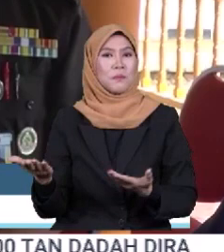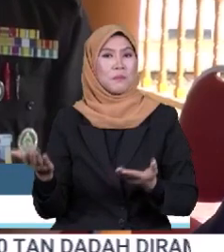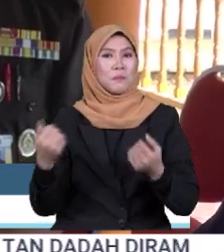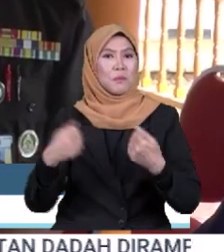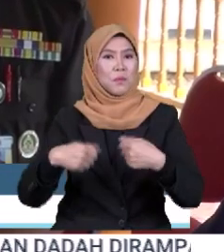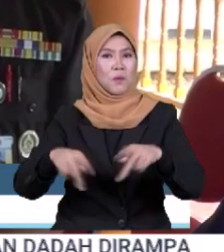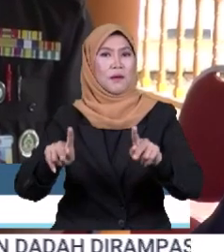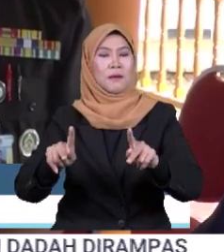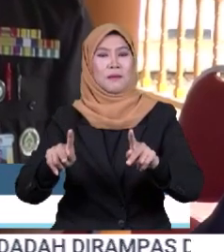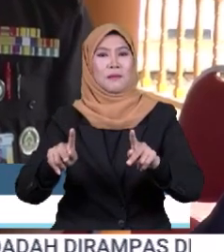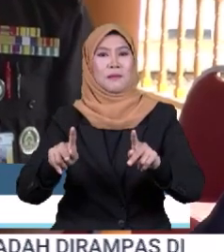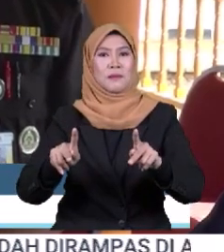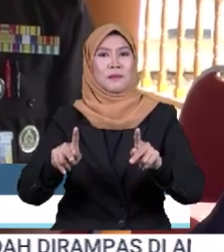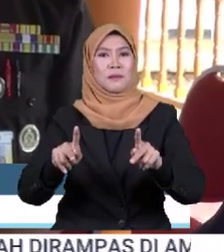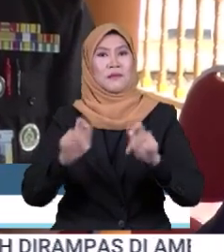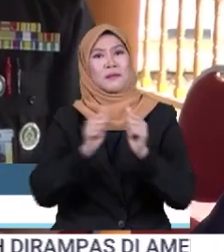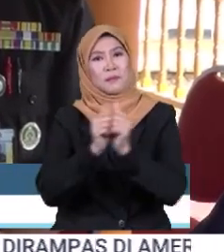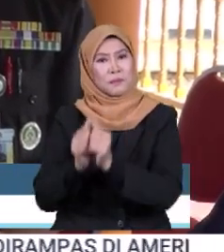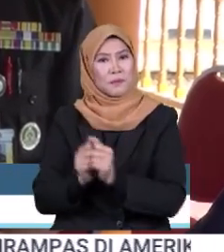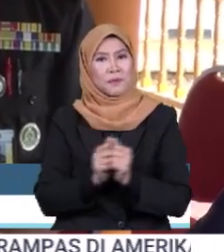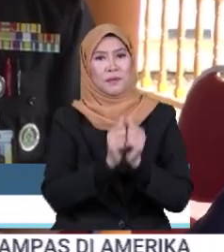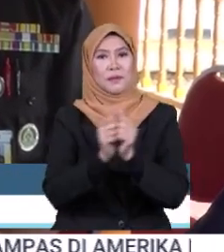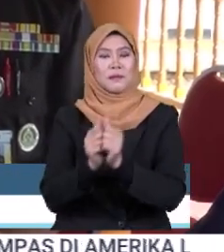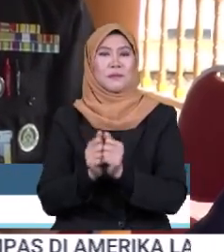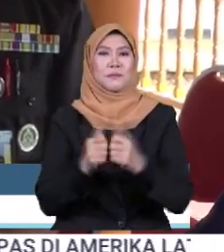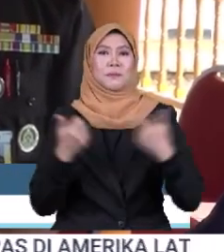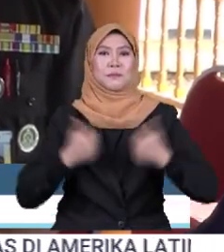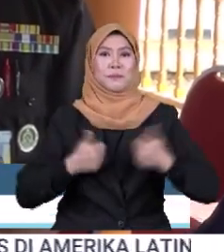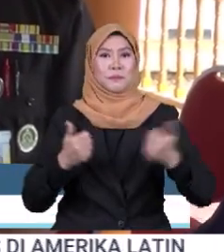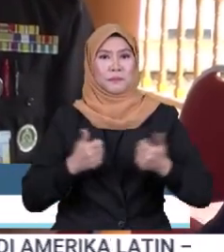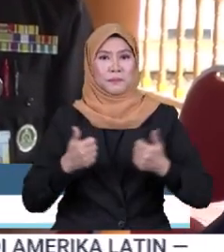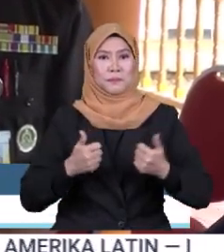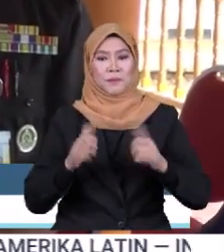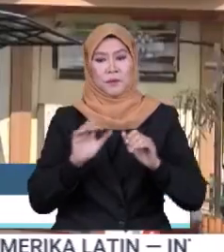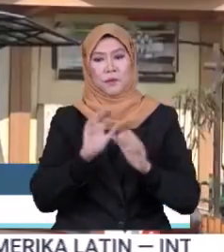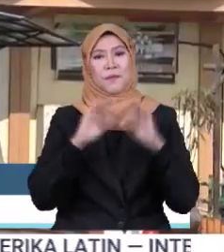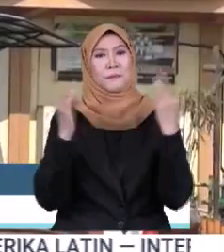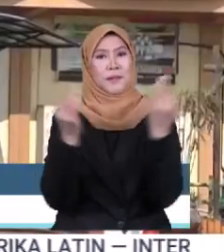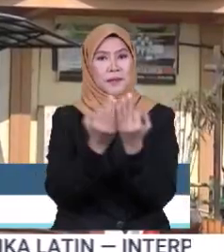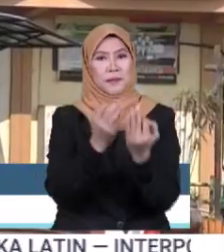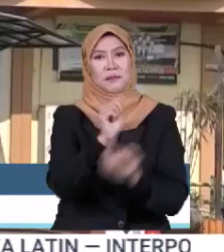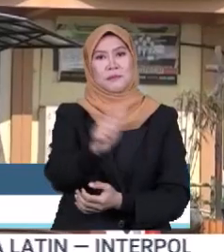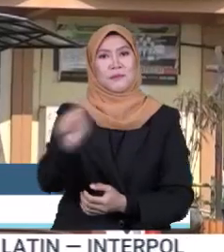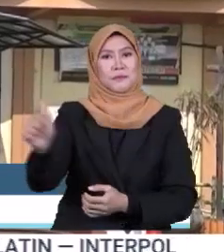menghayati, sama-sama merayakan Hari Fitri di bersama keluarga masing-masing.